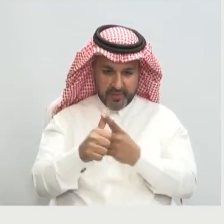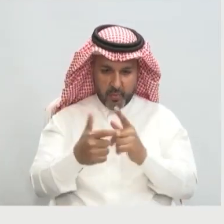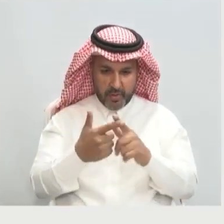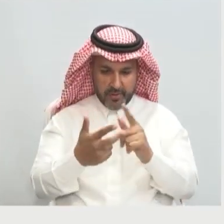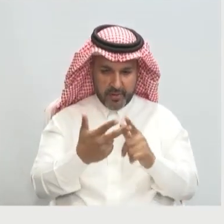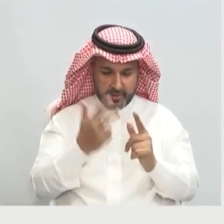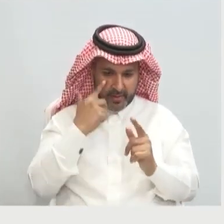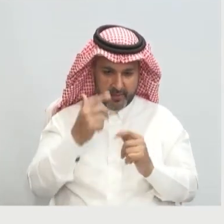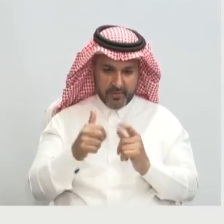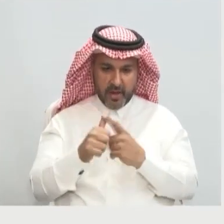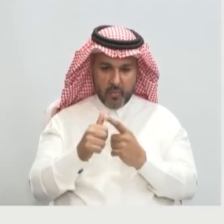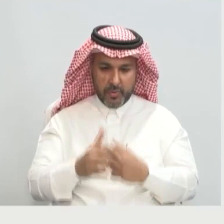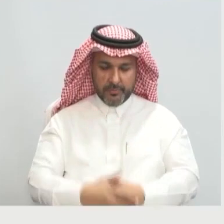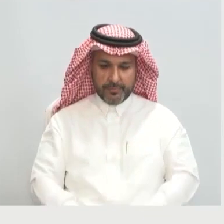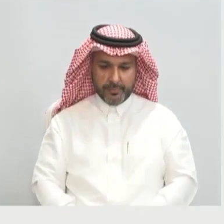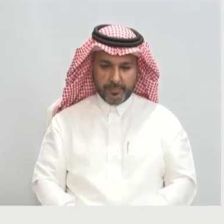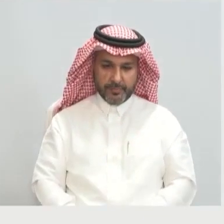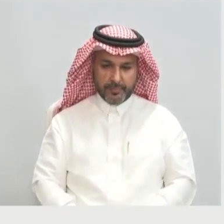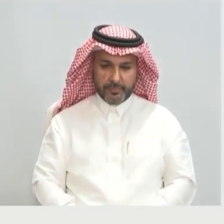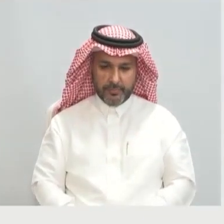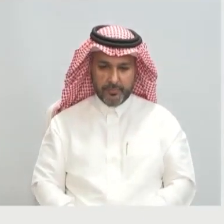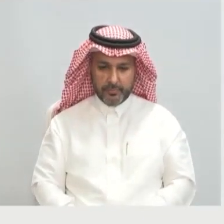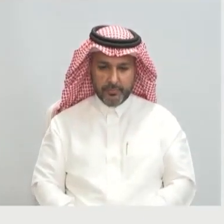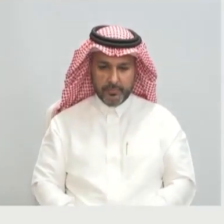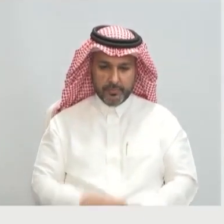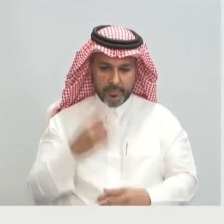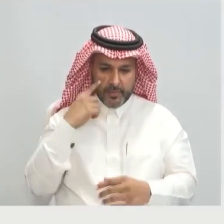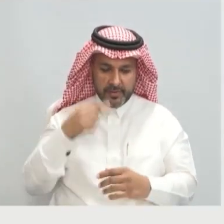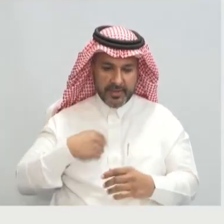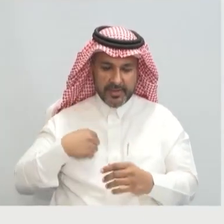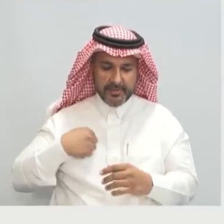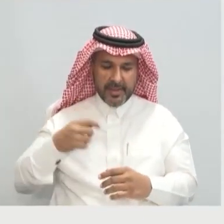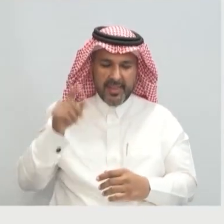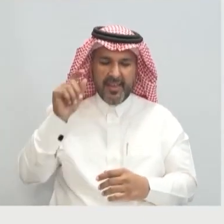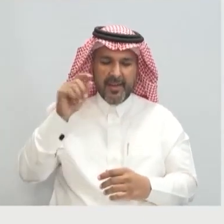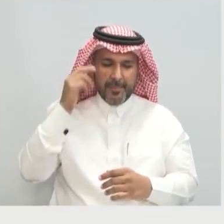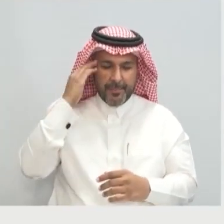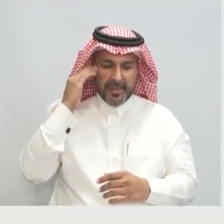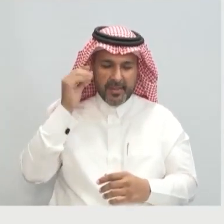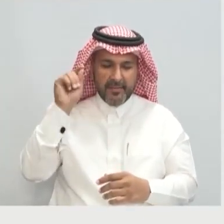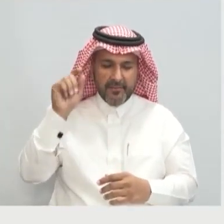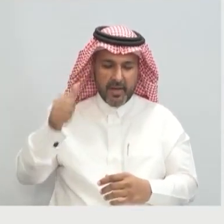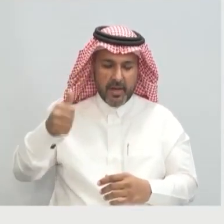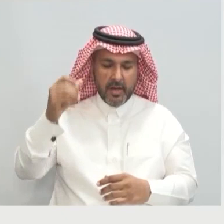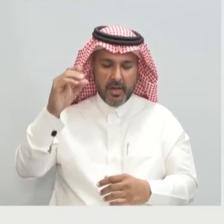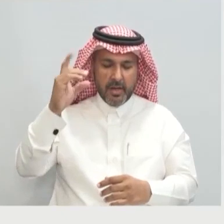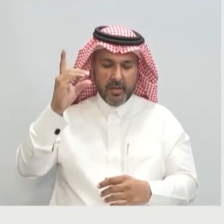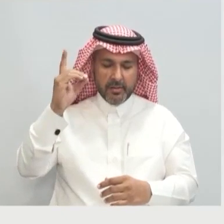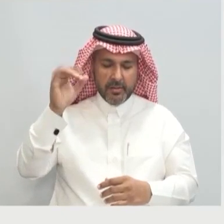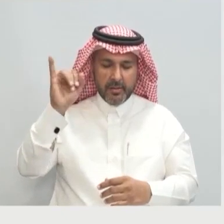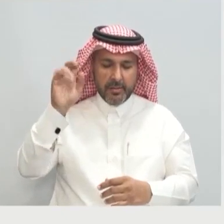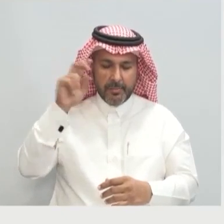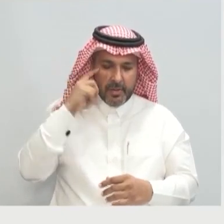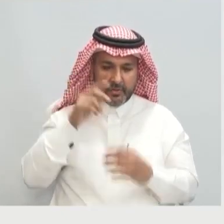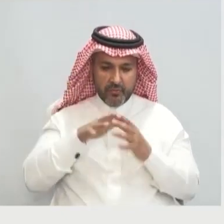التواصل نجد مثلا لو نظرنا مثلا الى فاطمه وهي في المنتصف نجد لديها العديد من قانه الاتصال مع